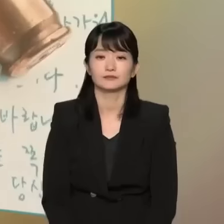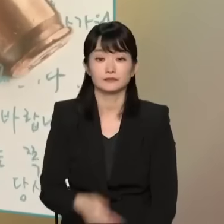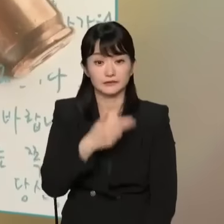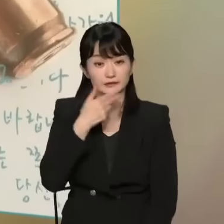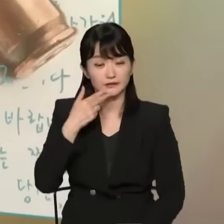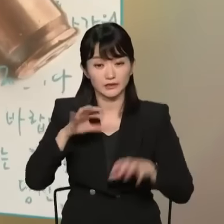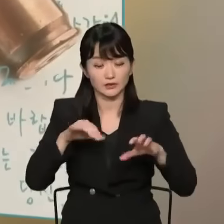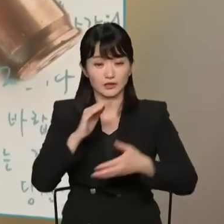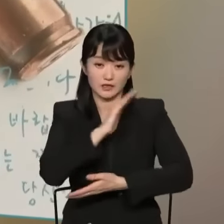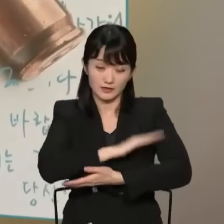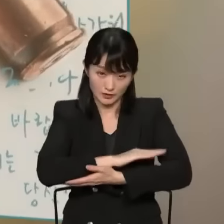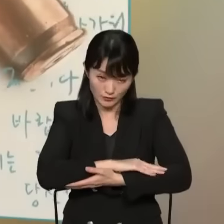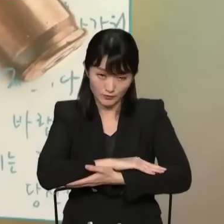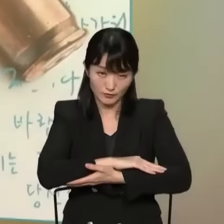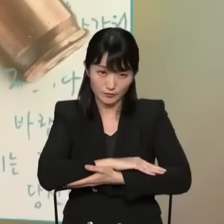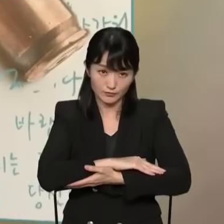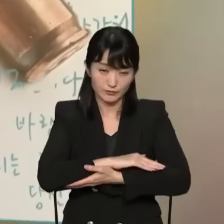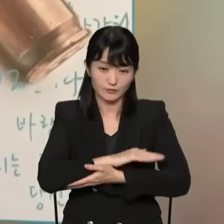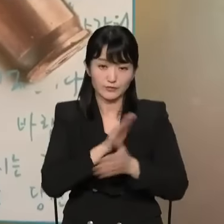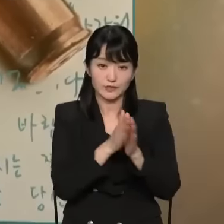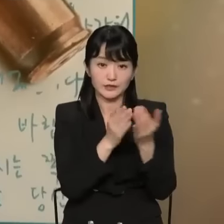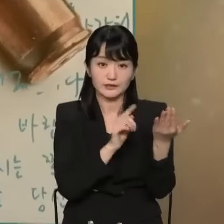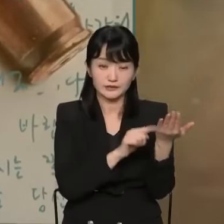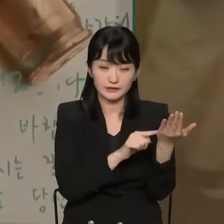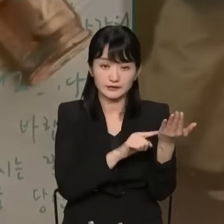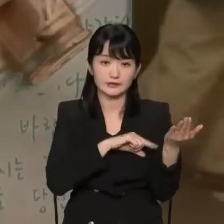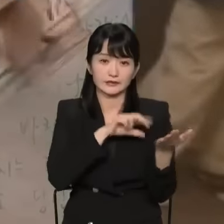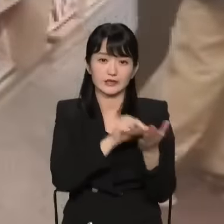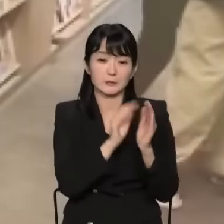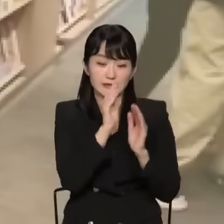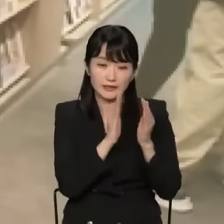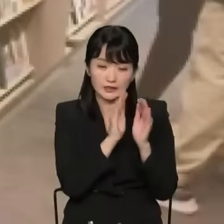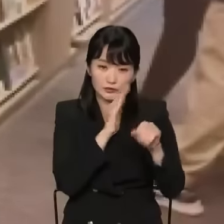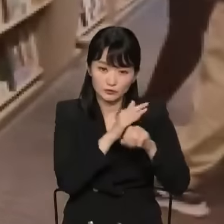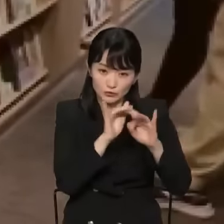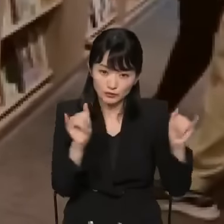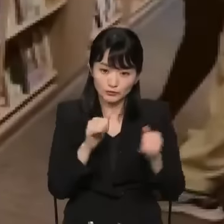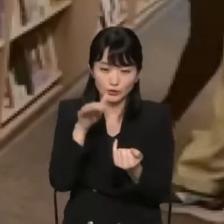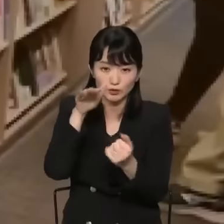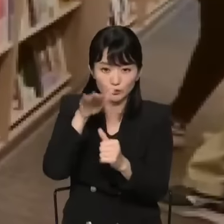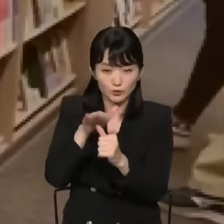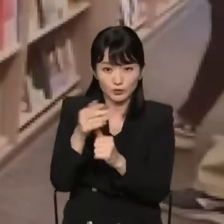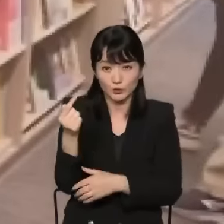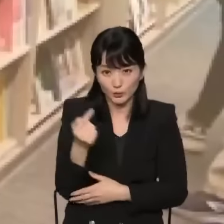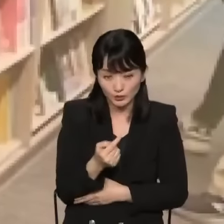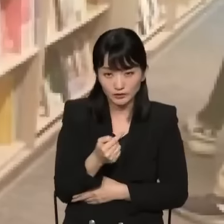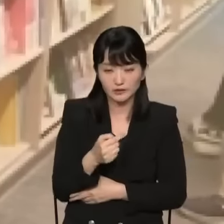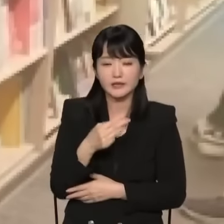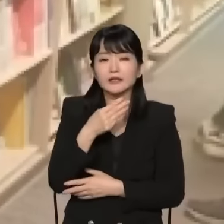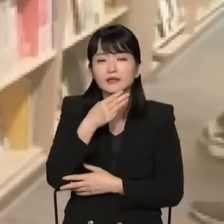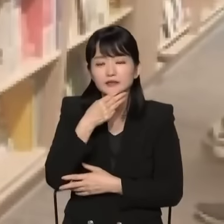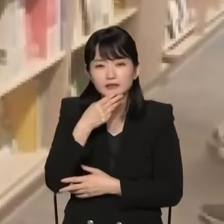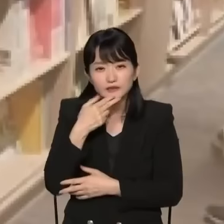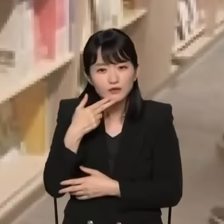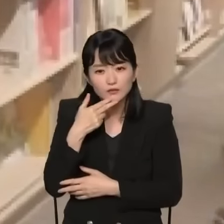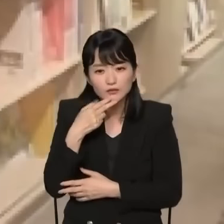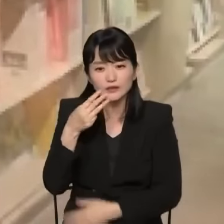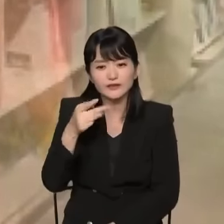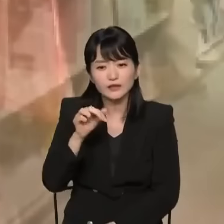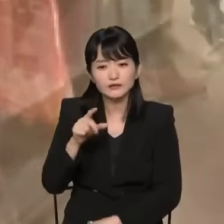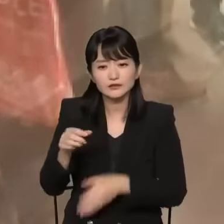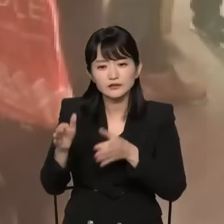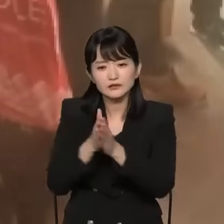영국에서 출판된 한강의 채식주의자와 소년이 온다. 현재는 런던 시내 서점에서 구하기 힘든 책이